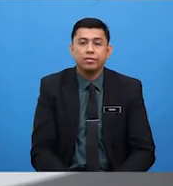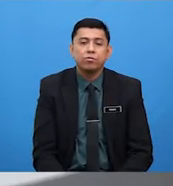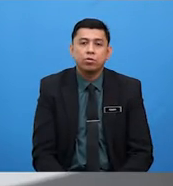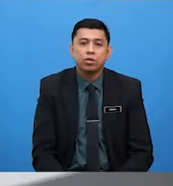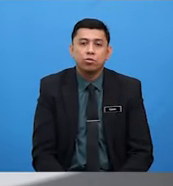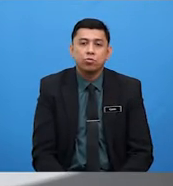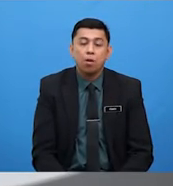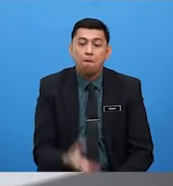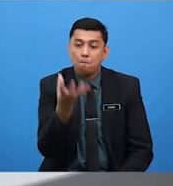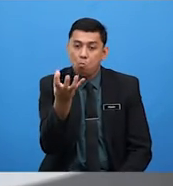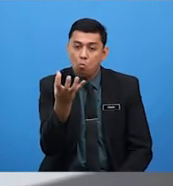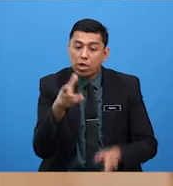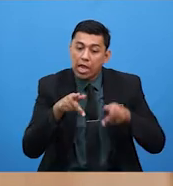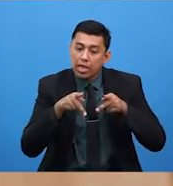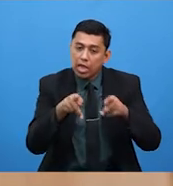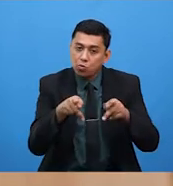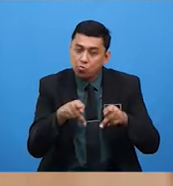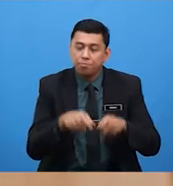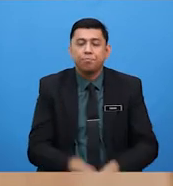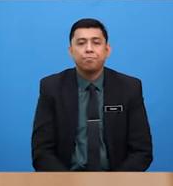ada bongkar kayu,